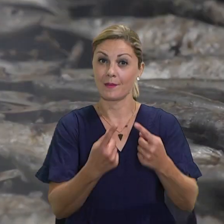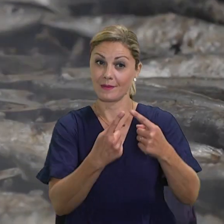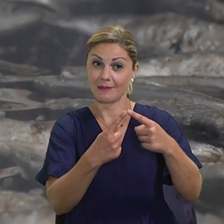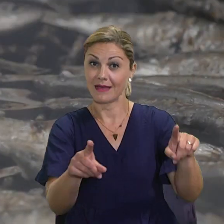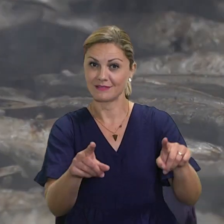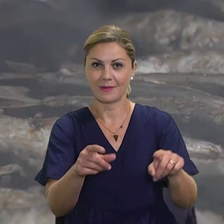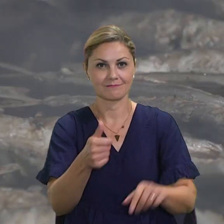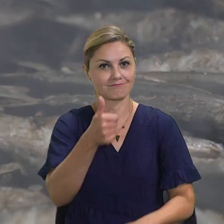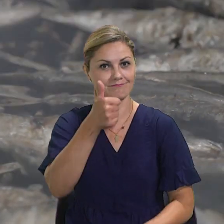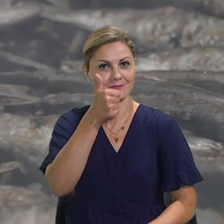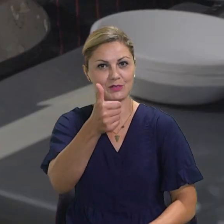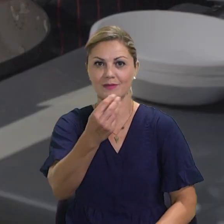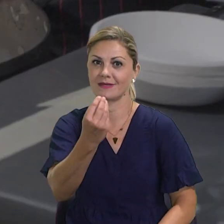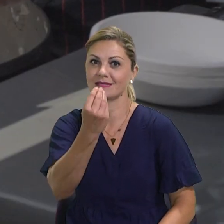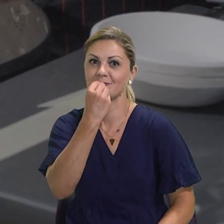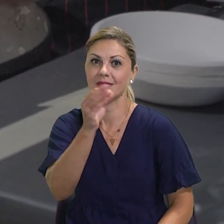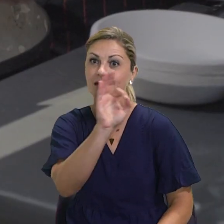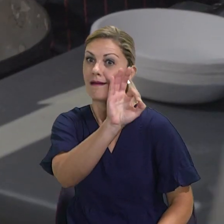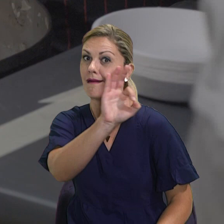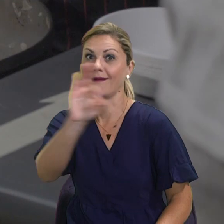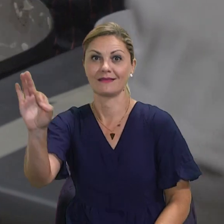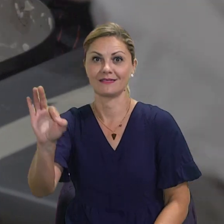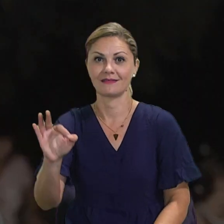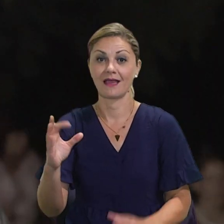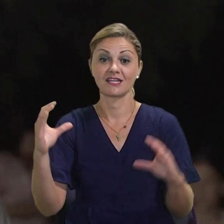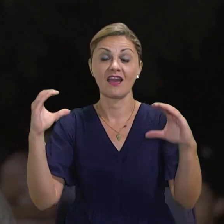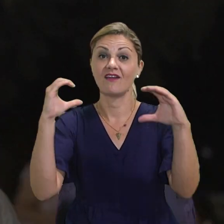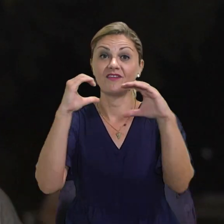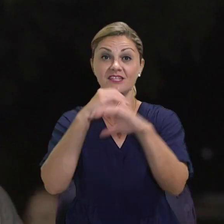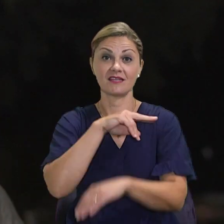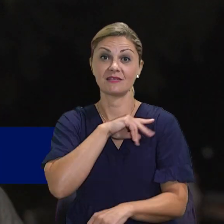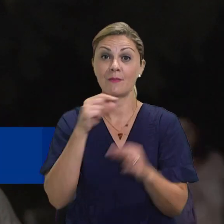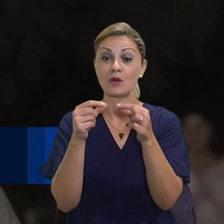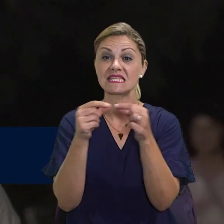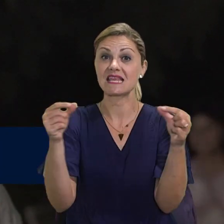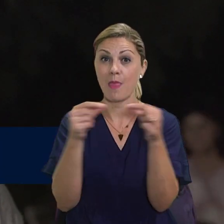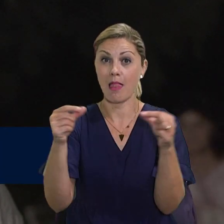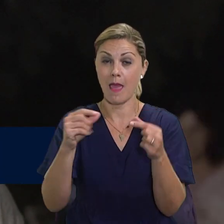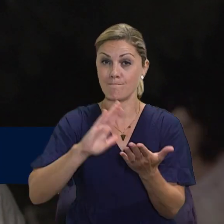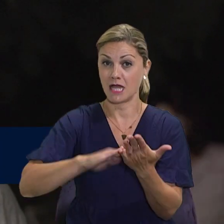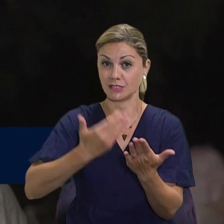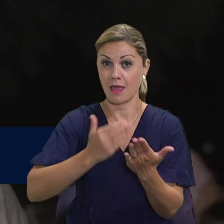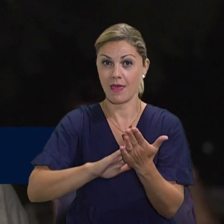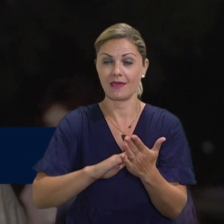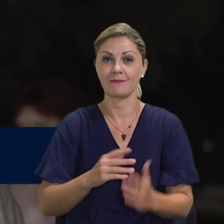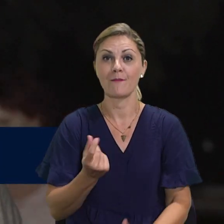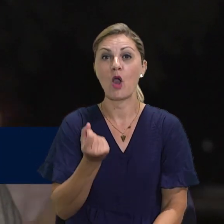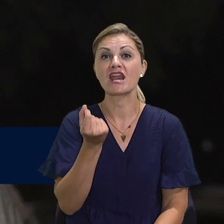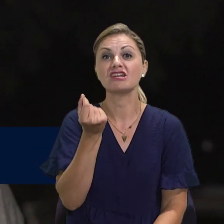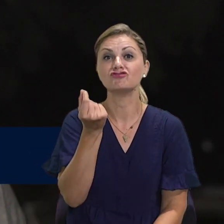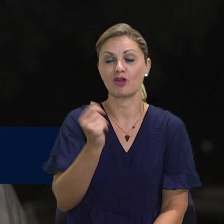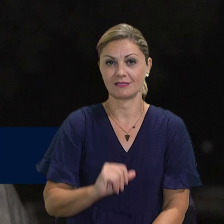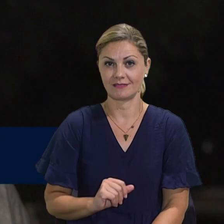No, osim dobre glazbe, dobre spize također je bilo u izobilju. Večeras imamo srdele, pečene srdele,